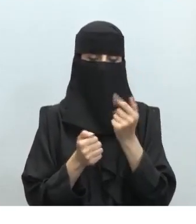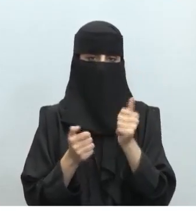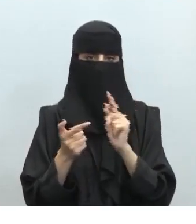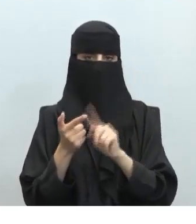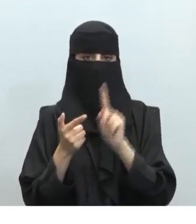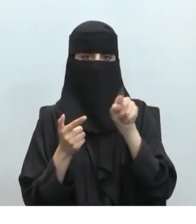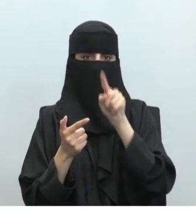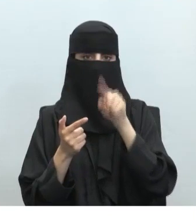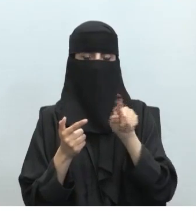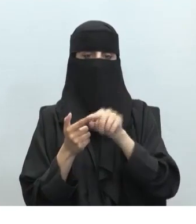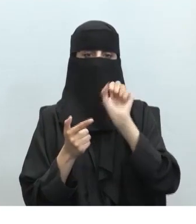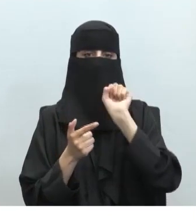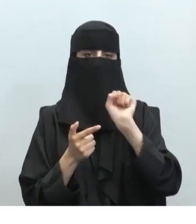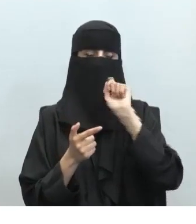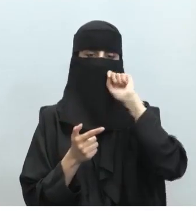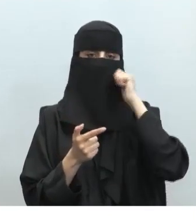الوراثيه